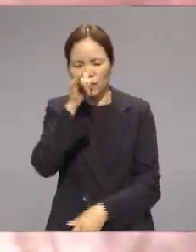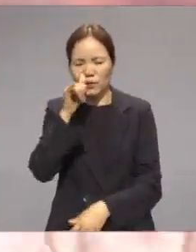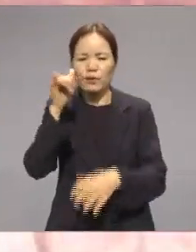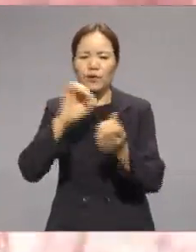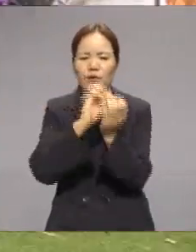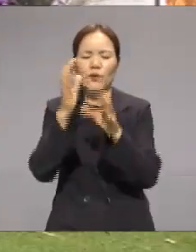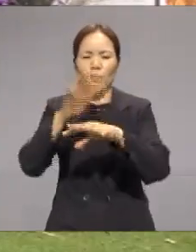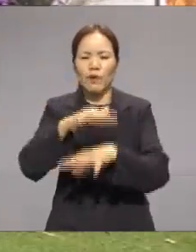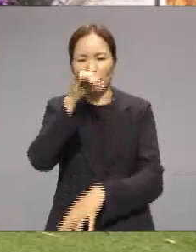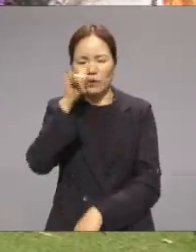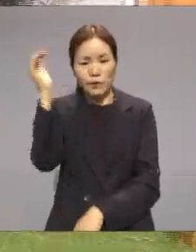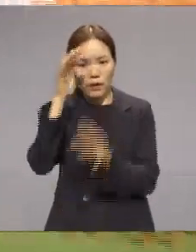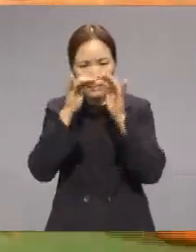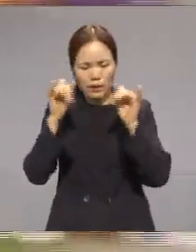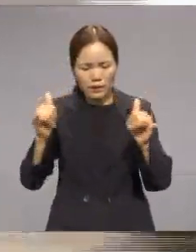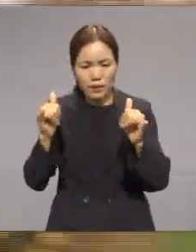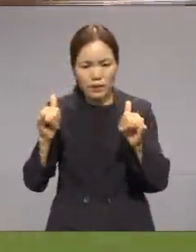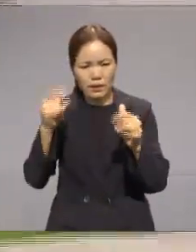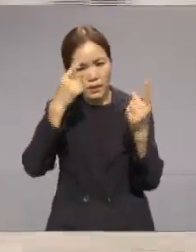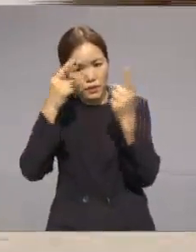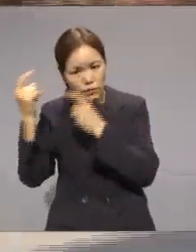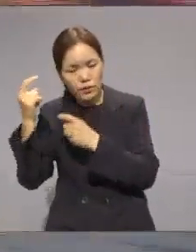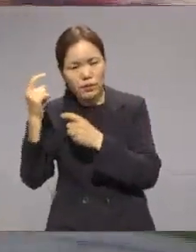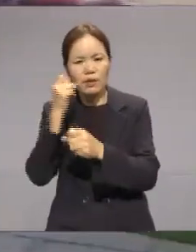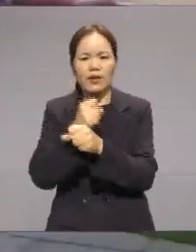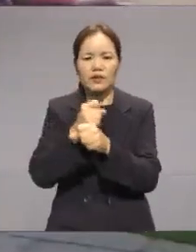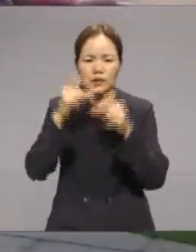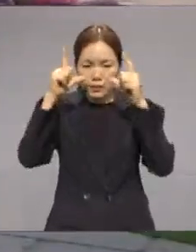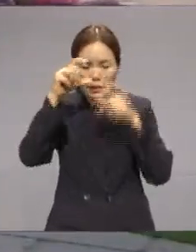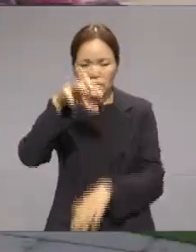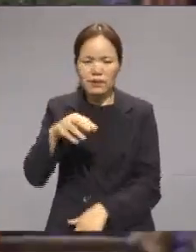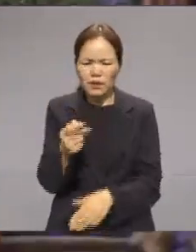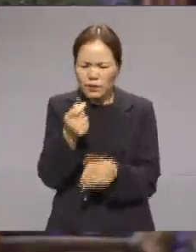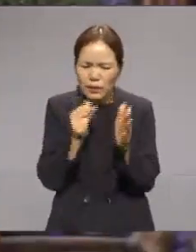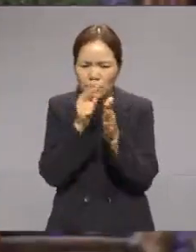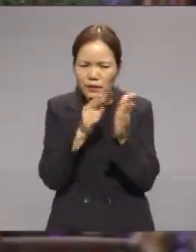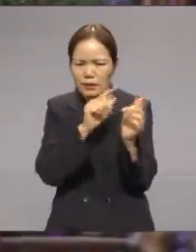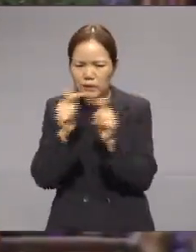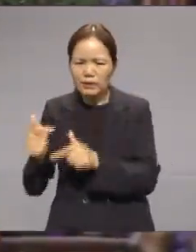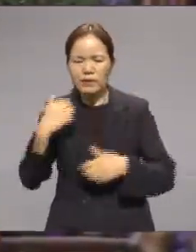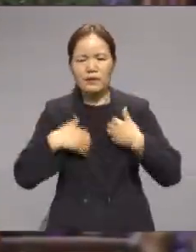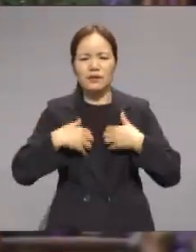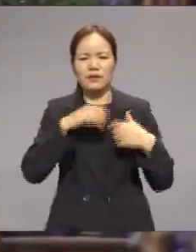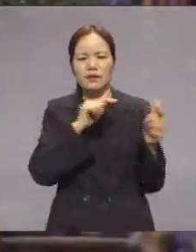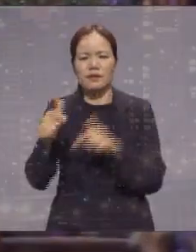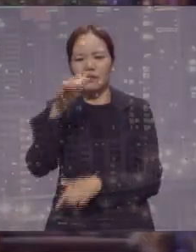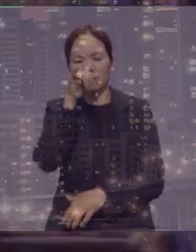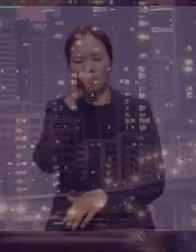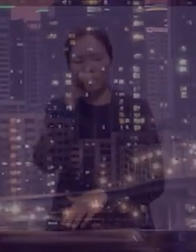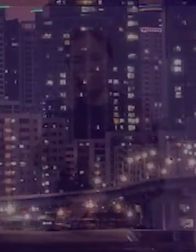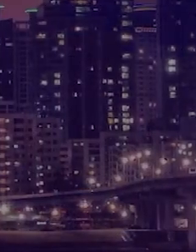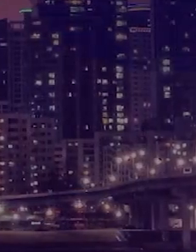조성되며 관람객들이 추억을 남길 수 있는 포토존과 꼬마 기차, 미니 바이킹 등 즐길거리도 운영합니다.